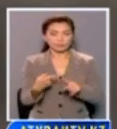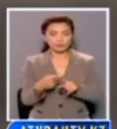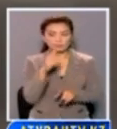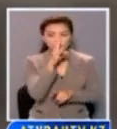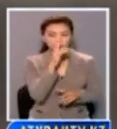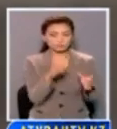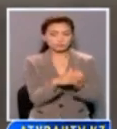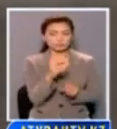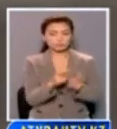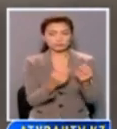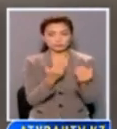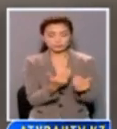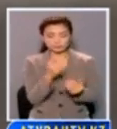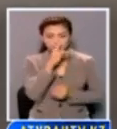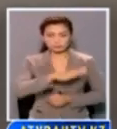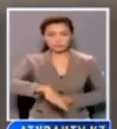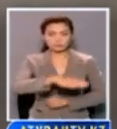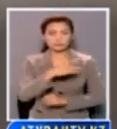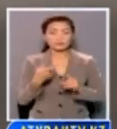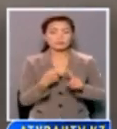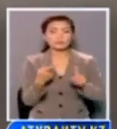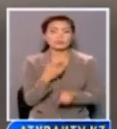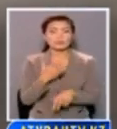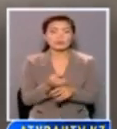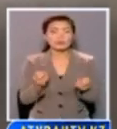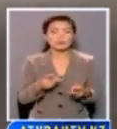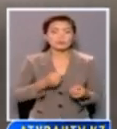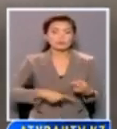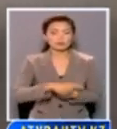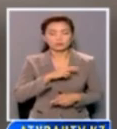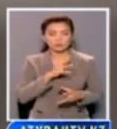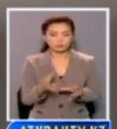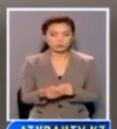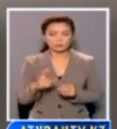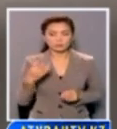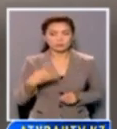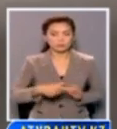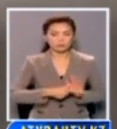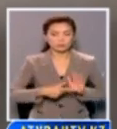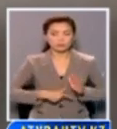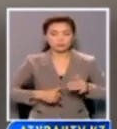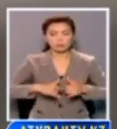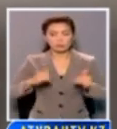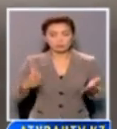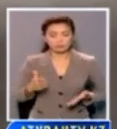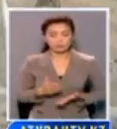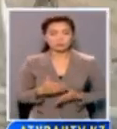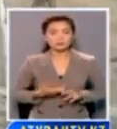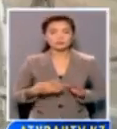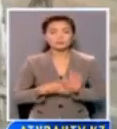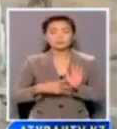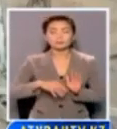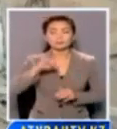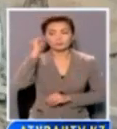мұнай компаниялары. Мұнайлы аймақта бірінші санаттағы қауіпті кәсіпорындар саны 147-ден асып жығылған. Ал